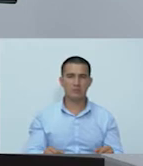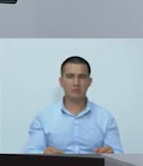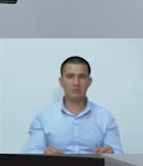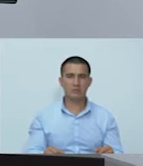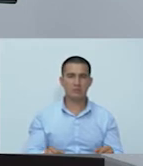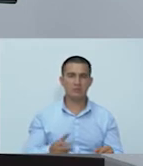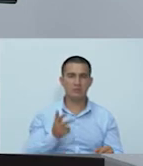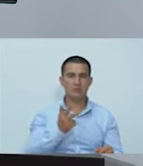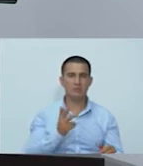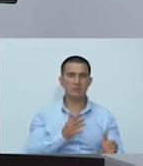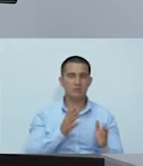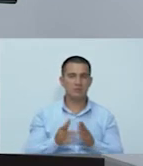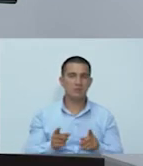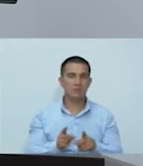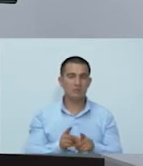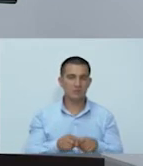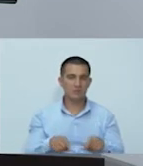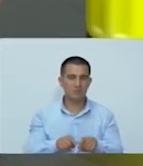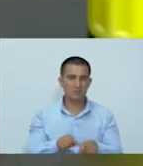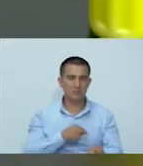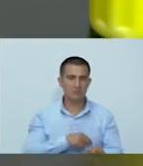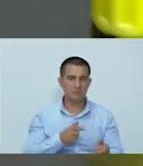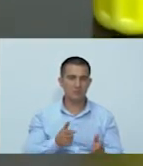Üçüncü qator ham xuddi shu tarzda.